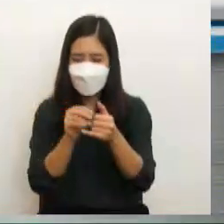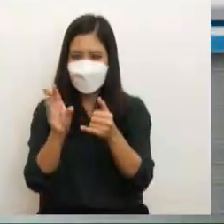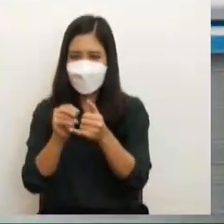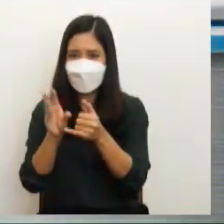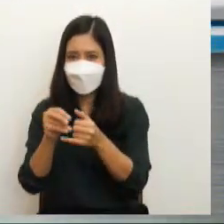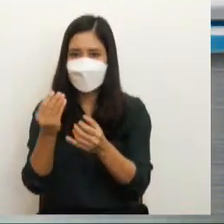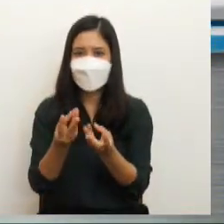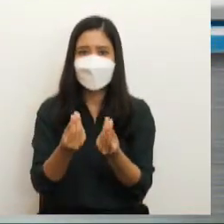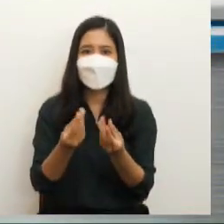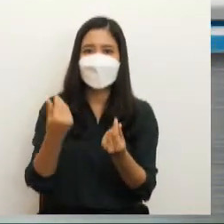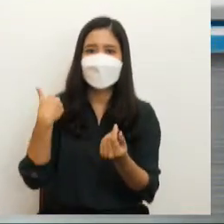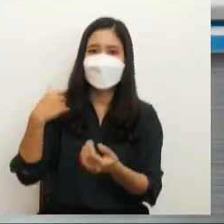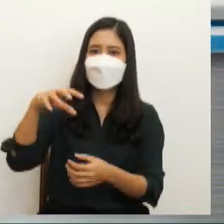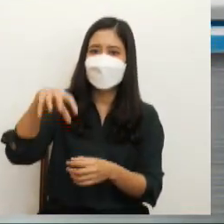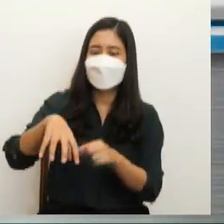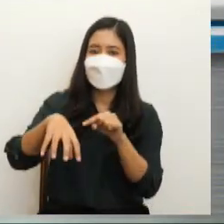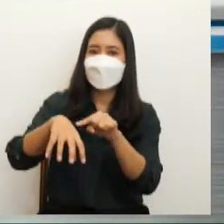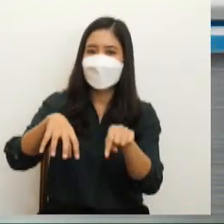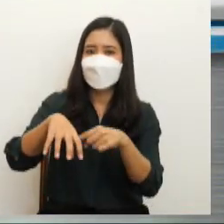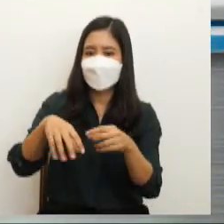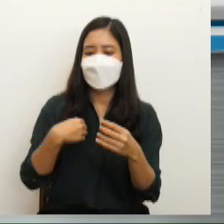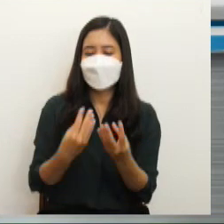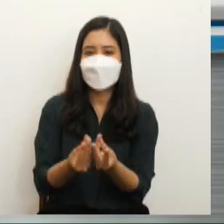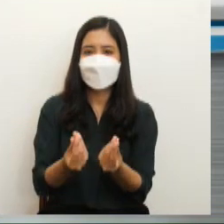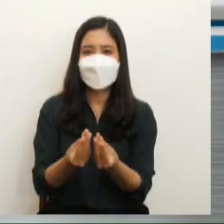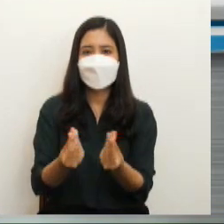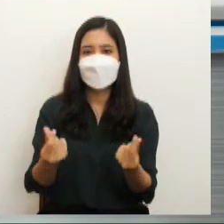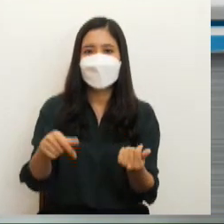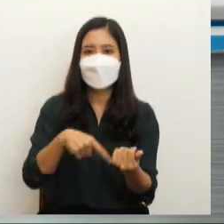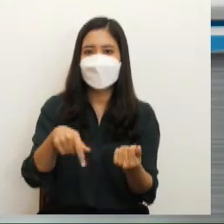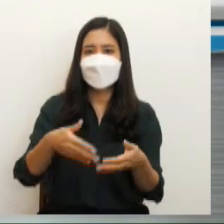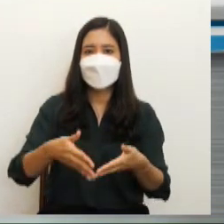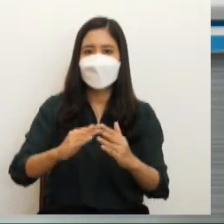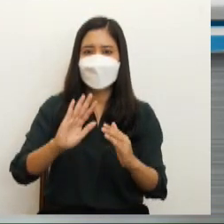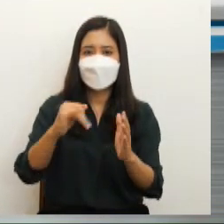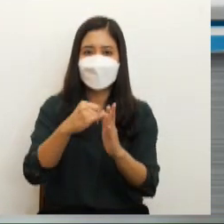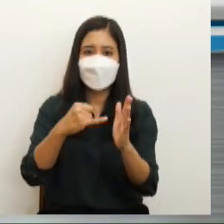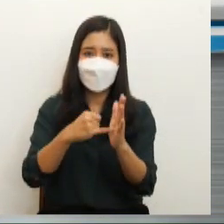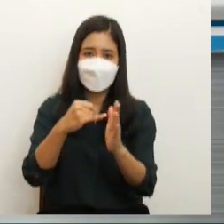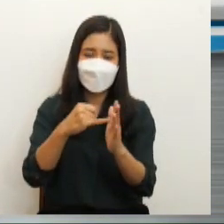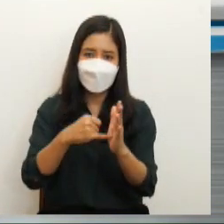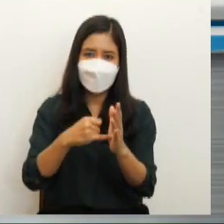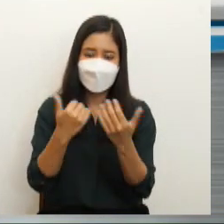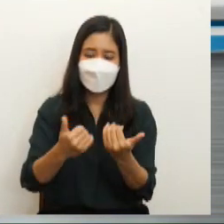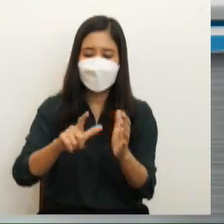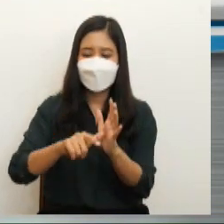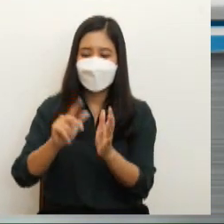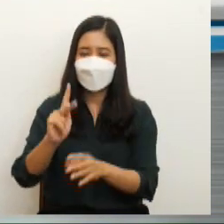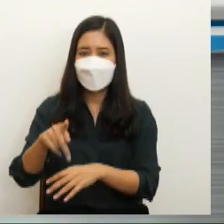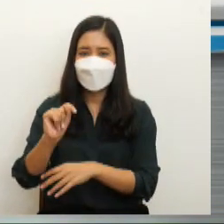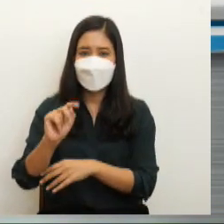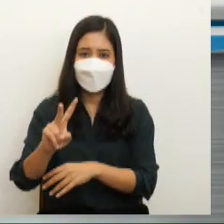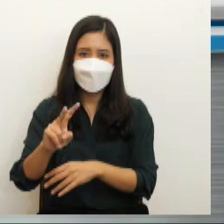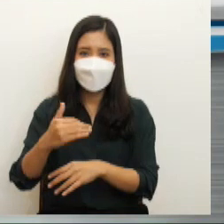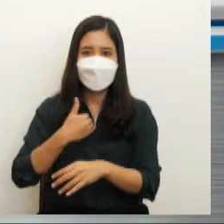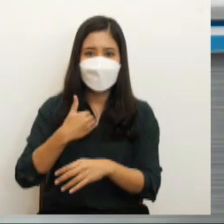บจะเป็นศูนย์เลยเพราะการดูแลของในพื้นที่ค่อนข้างจะดีนะครับผมไม่ยกตัวอย่างจังหวัดเดี๋ยวท่านไปถามท่านอำพรเอาเองนะครับอีกอันนึงที่เป็นเส้นทางก็